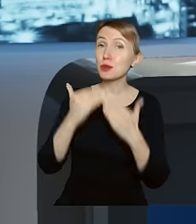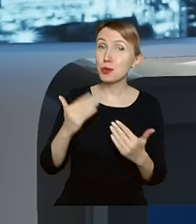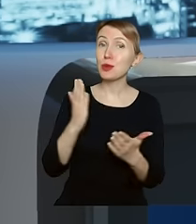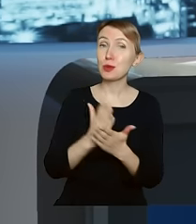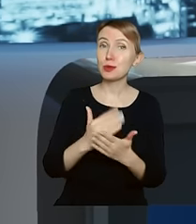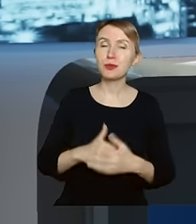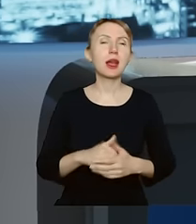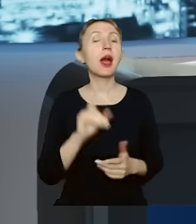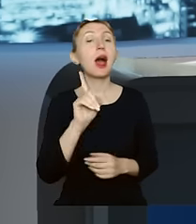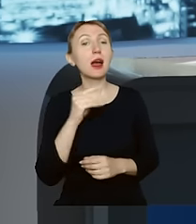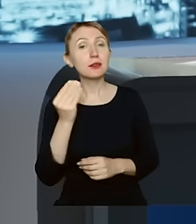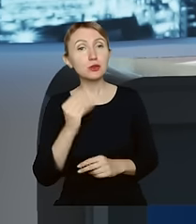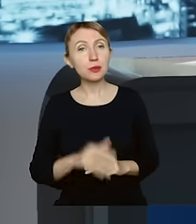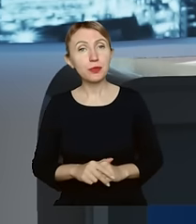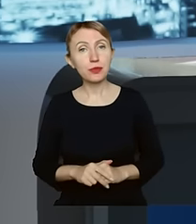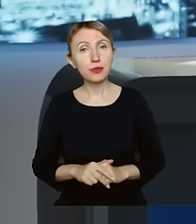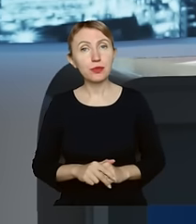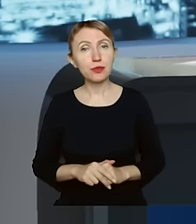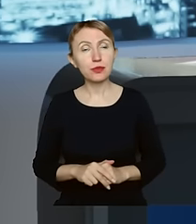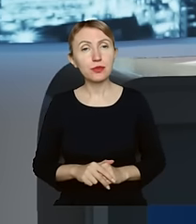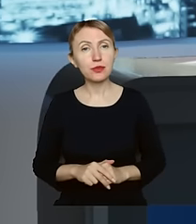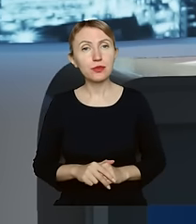jeszcze sekundkę. Tak.